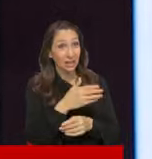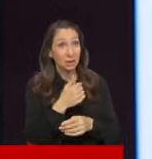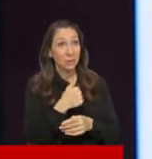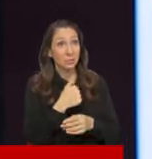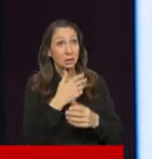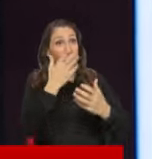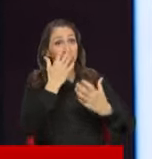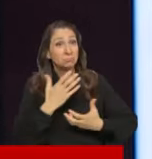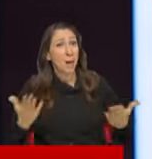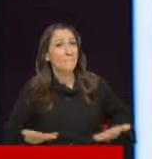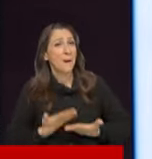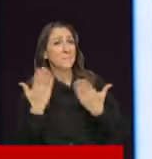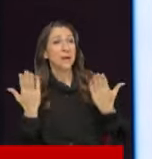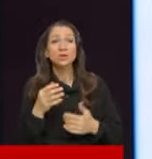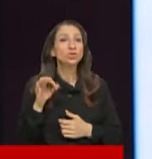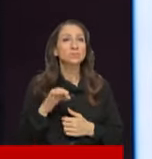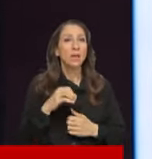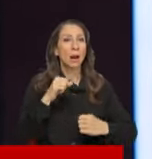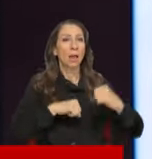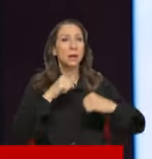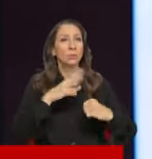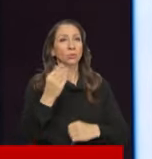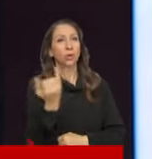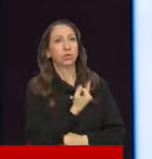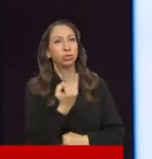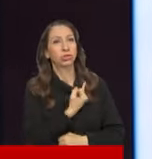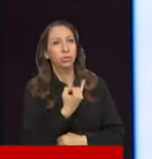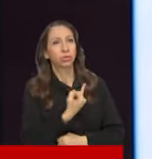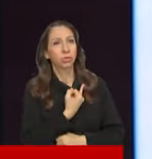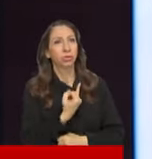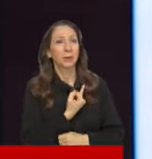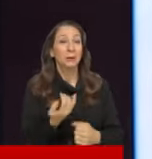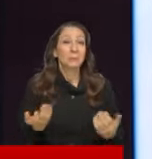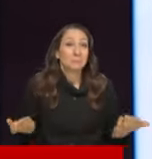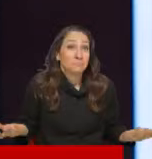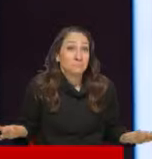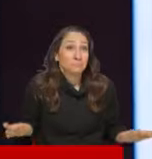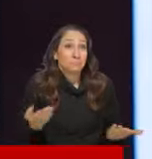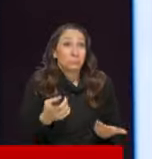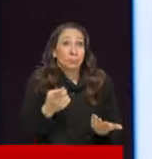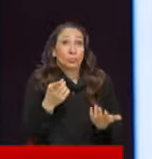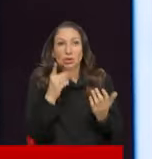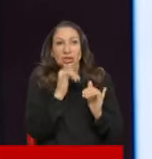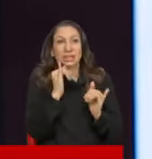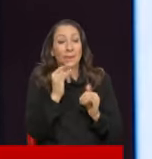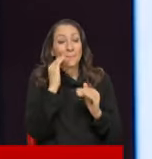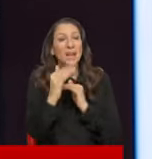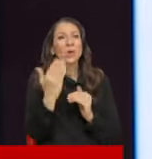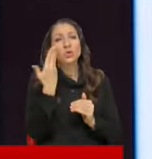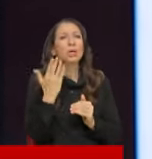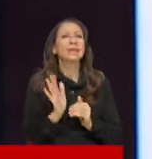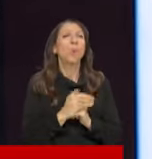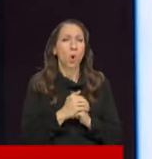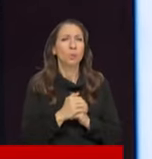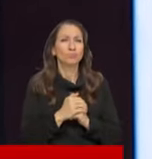övgüler yağdırıyordu şimdi rakip olduk eleştiriler yağdırıyor şimdi bu ikircik tavur milletin de hoşuna gitmiyor